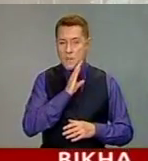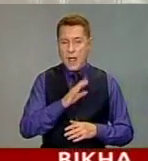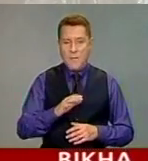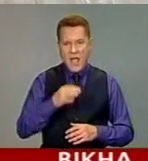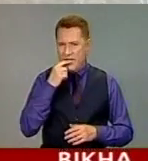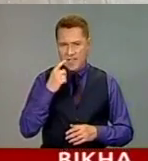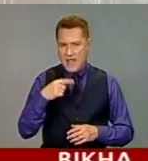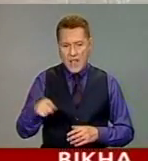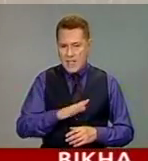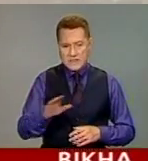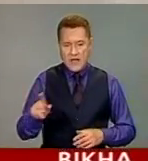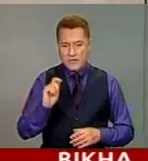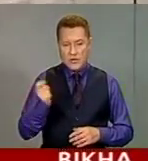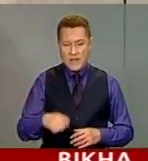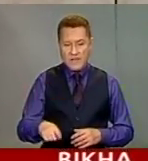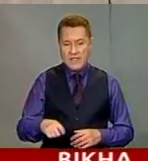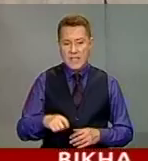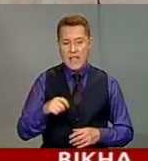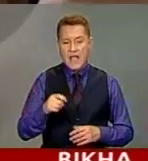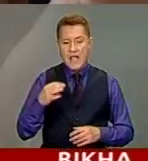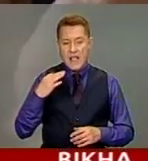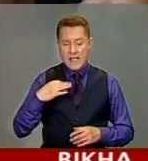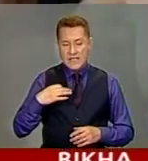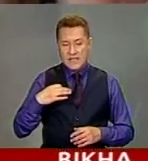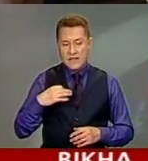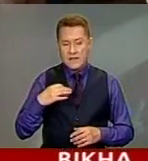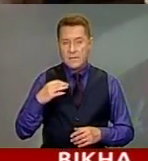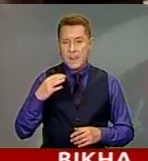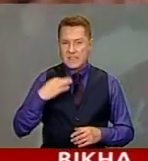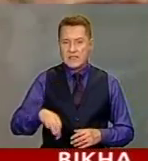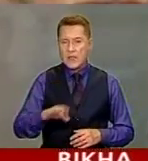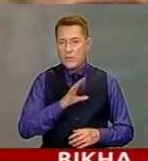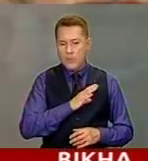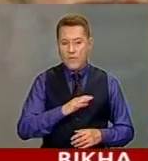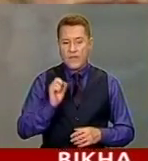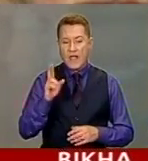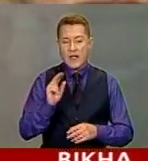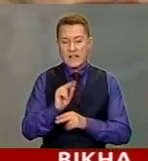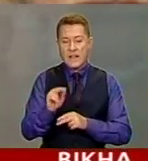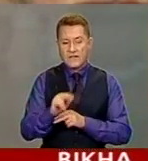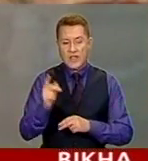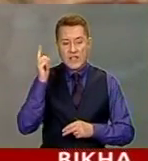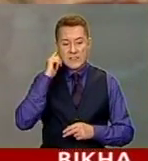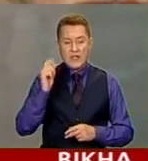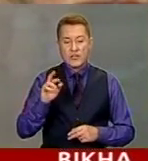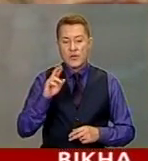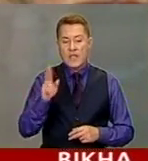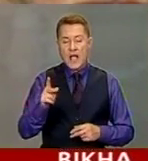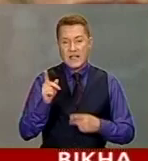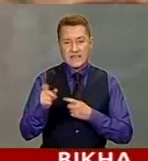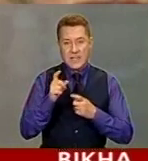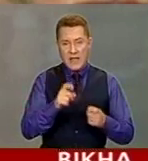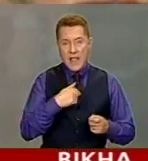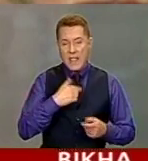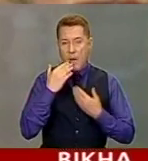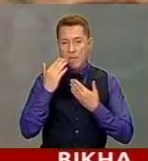навіть не казав, що на війні. Для неї син, розвідник Збройних сил, завжди був на навчання. Я чую, вроді би, як стріляють. Я його